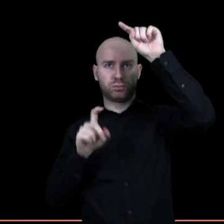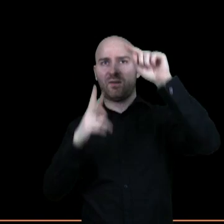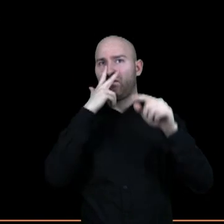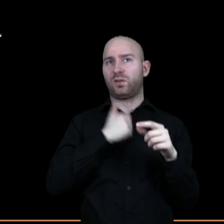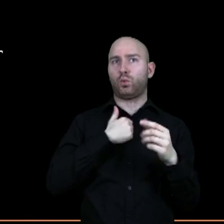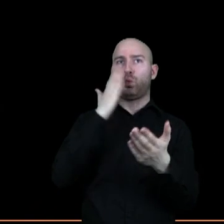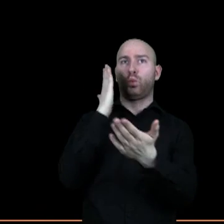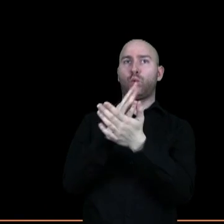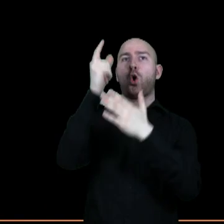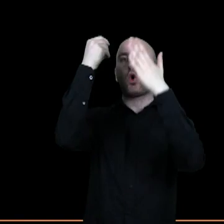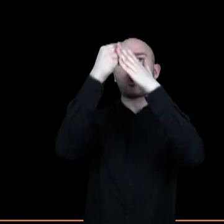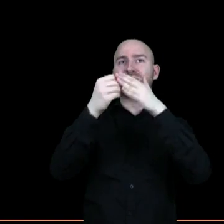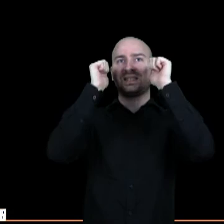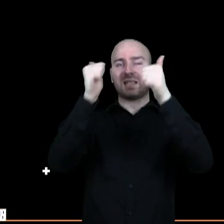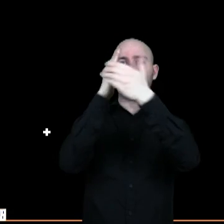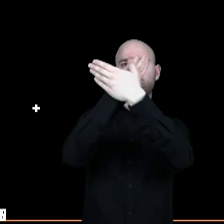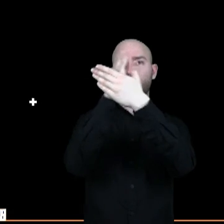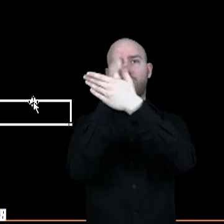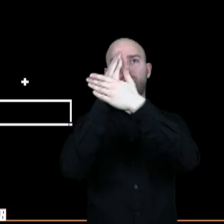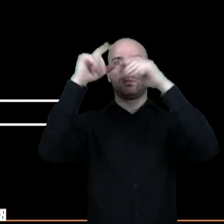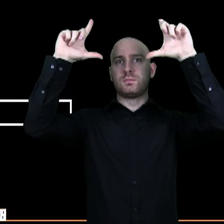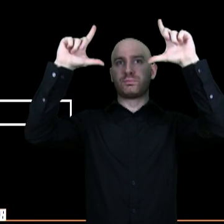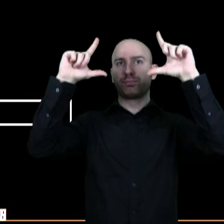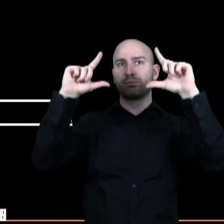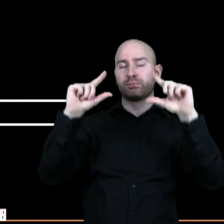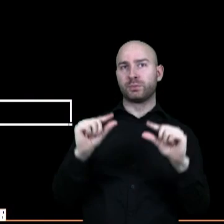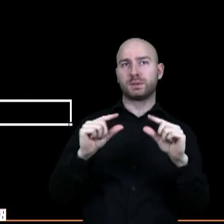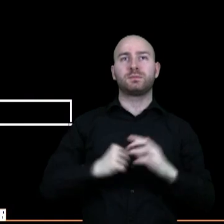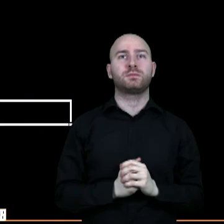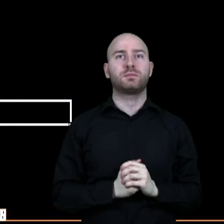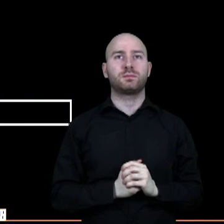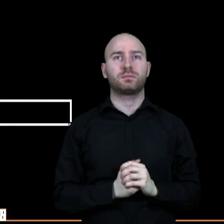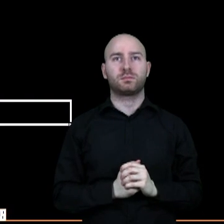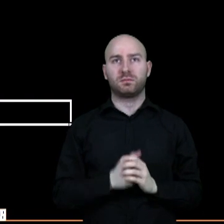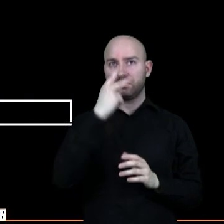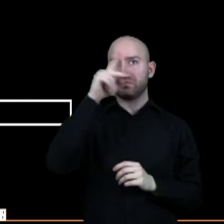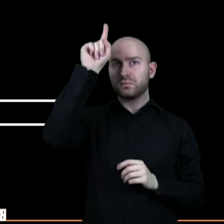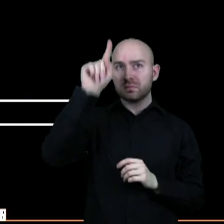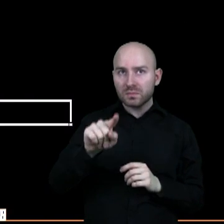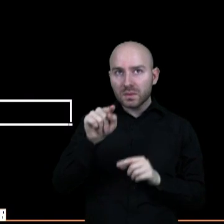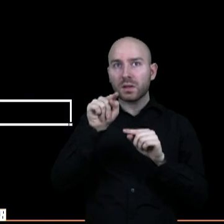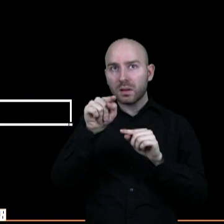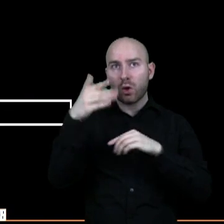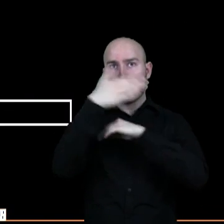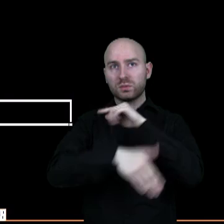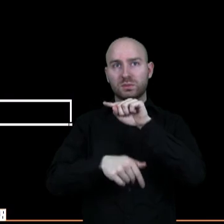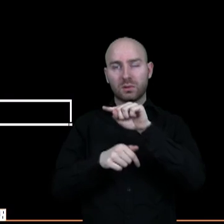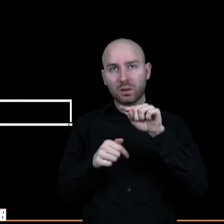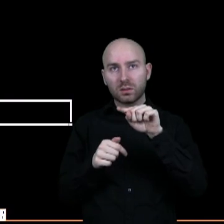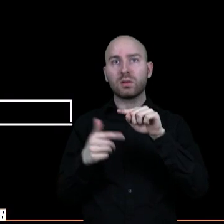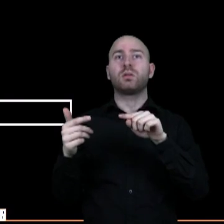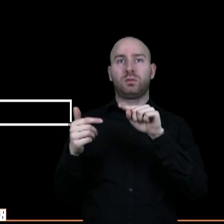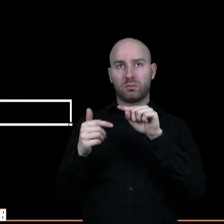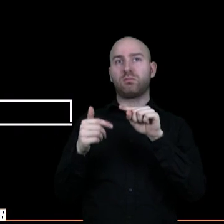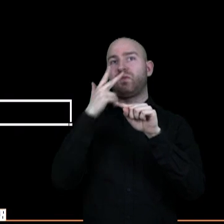samo, co poprzednio. Rozciągam pierwsze pole na całą kolumnę. Teraz w każdym wierszu mam średnie koszty stałe. Tu 15 tysięcy dolarów